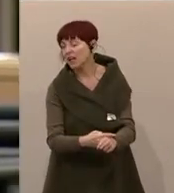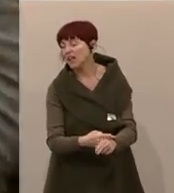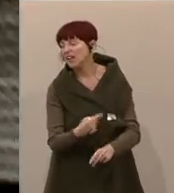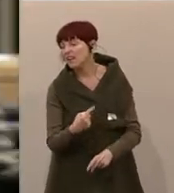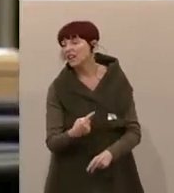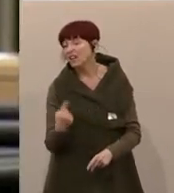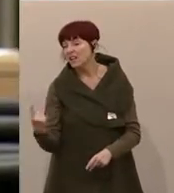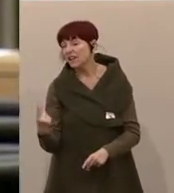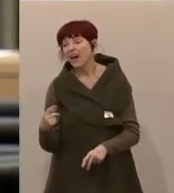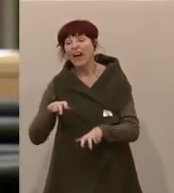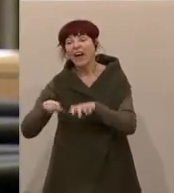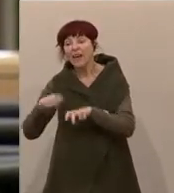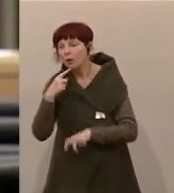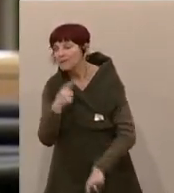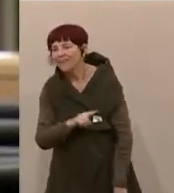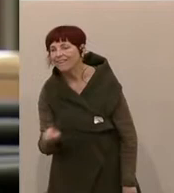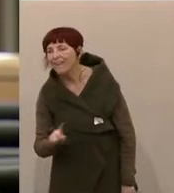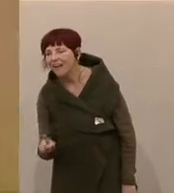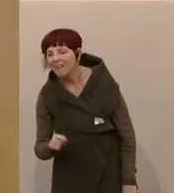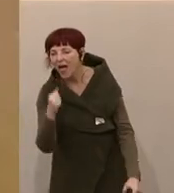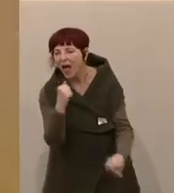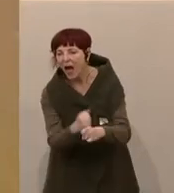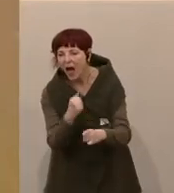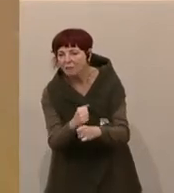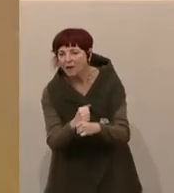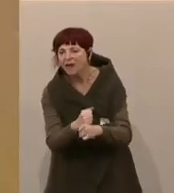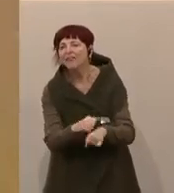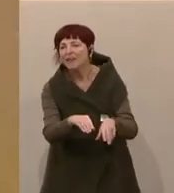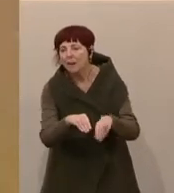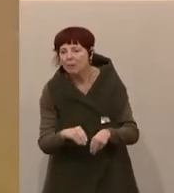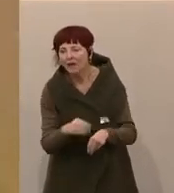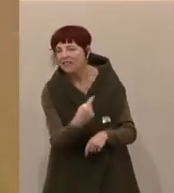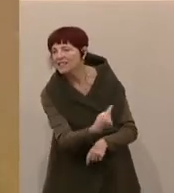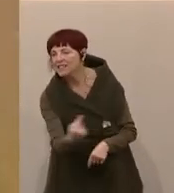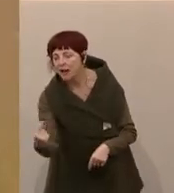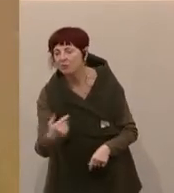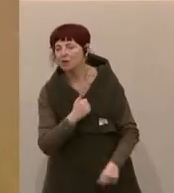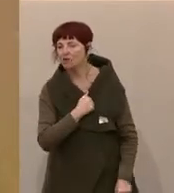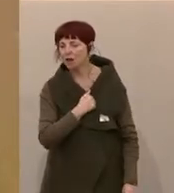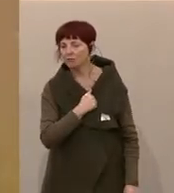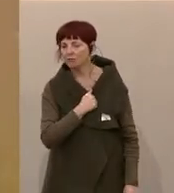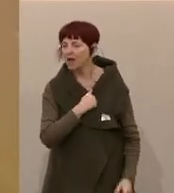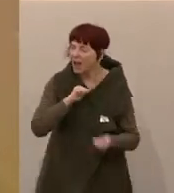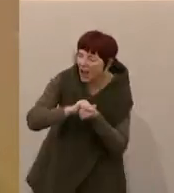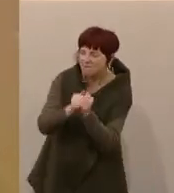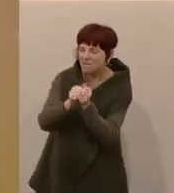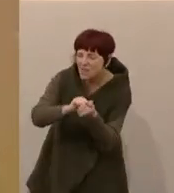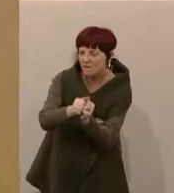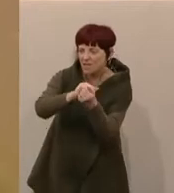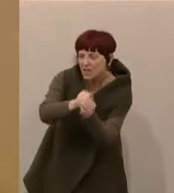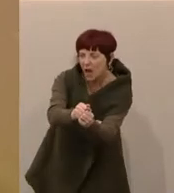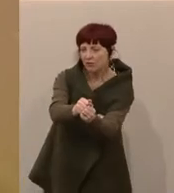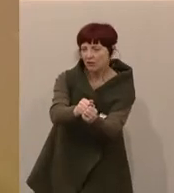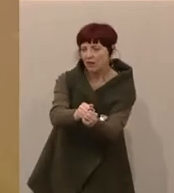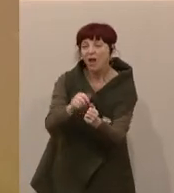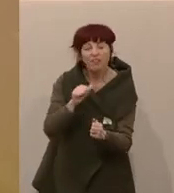die Arbeiterinnen und die Arbeiter, die es geschafft haben, vor 130 Jahren eine soziale Krankenversicherung zu erkämpfen, zu erwirken, weil die sind ja nicht